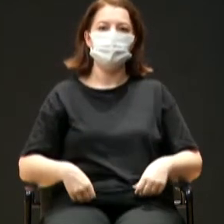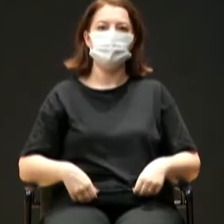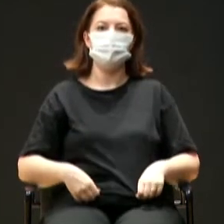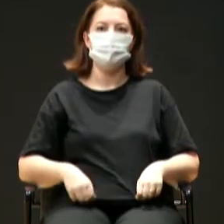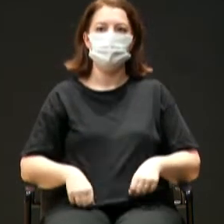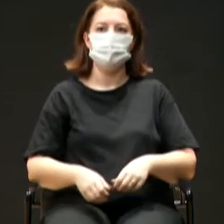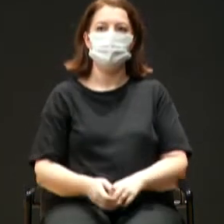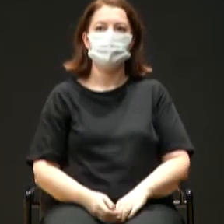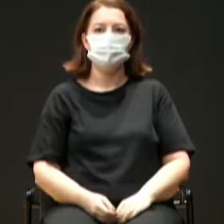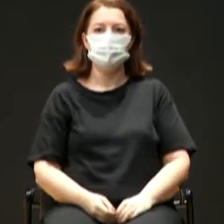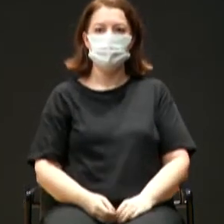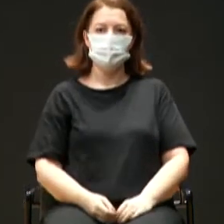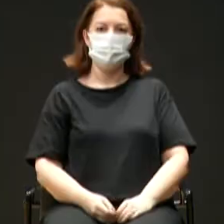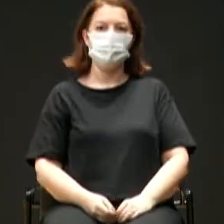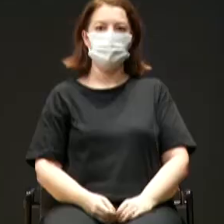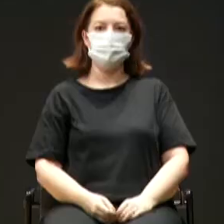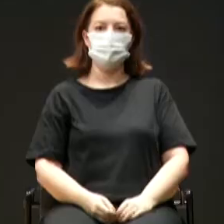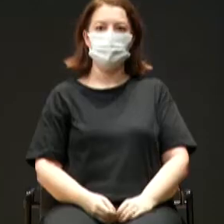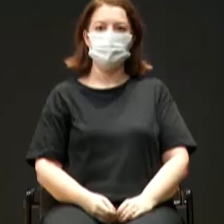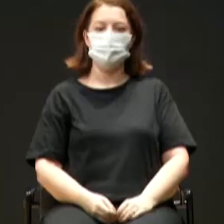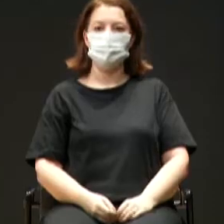Evet, Tahir Bey.